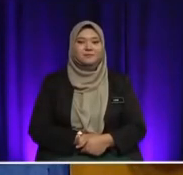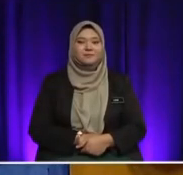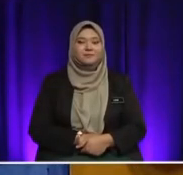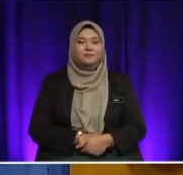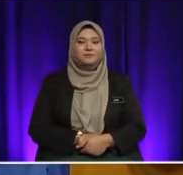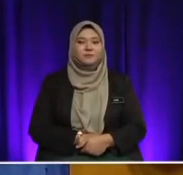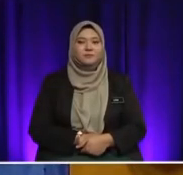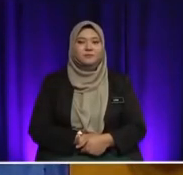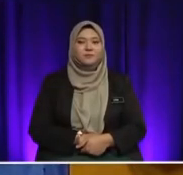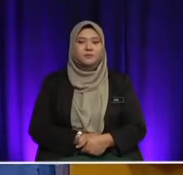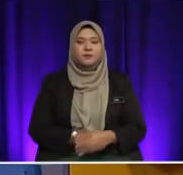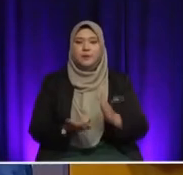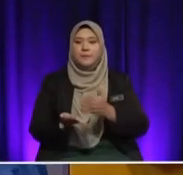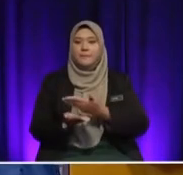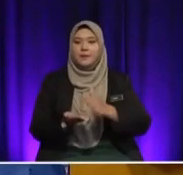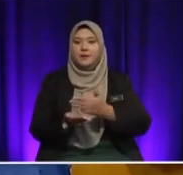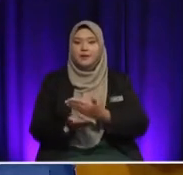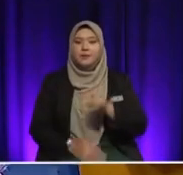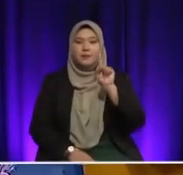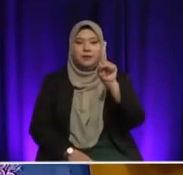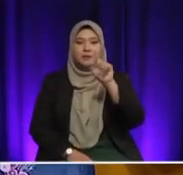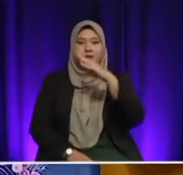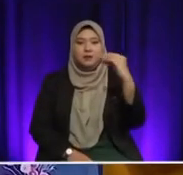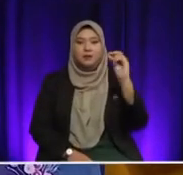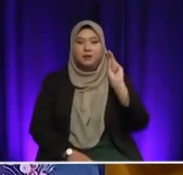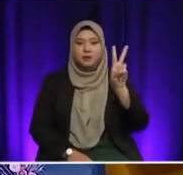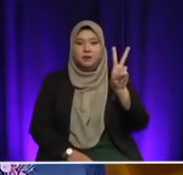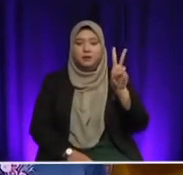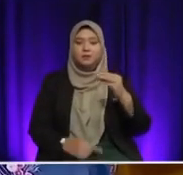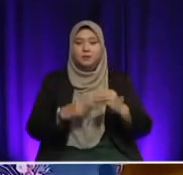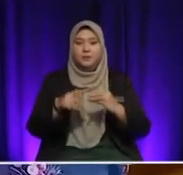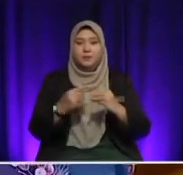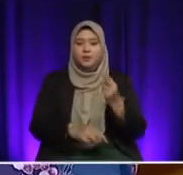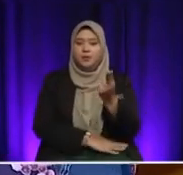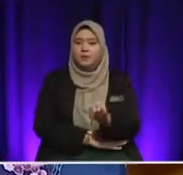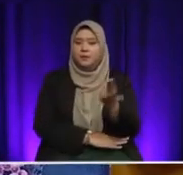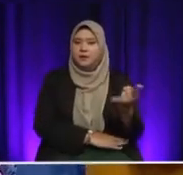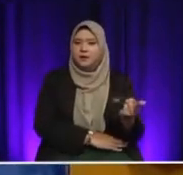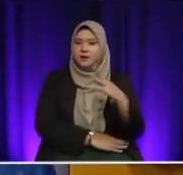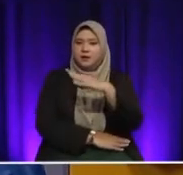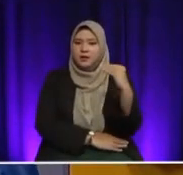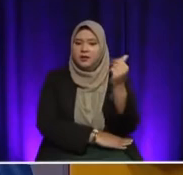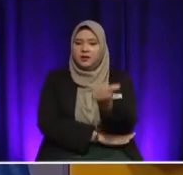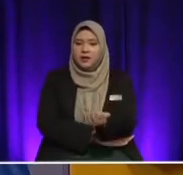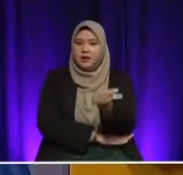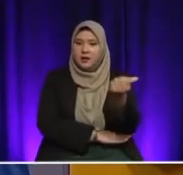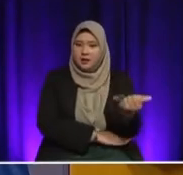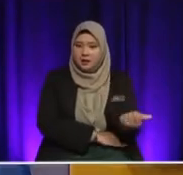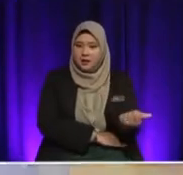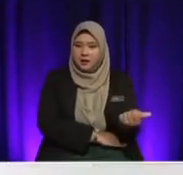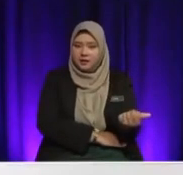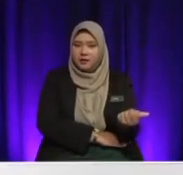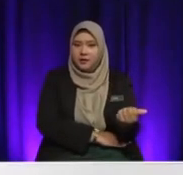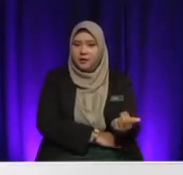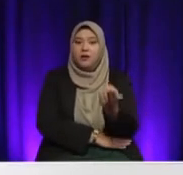standard pembelajaran 1 dan 2 dahulu, iaitu bahan dan alatan. Apa beza bahan dan alatan? Bahan ialah